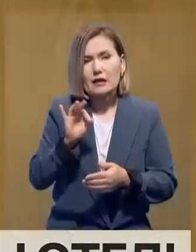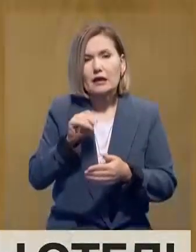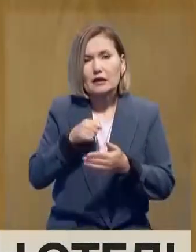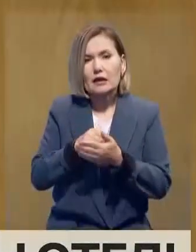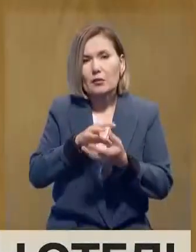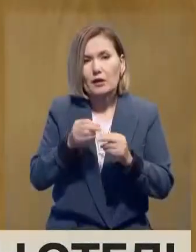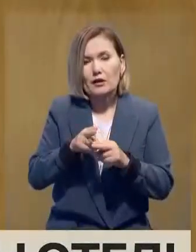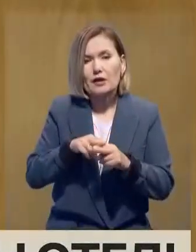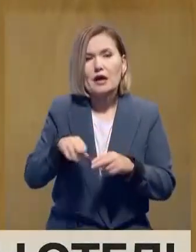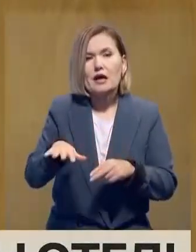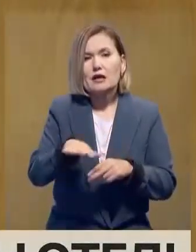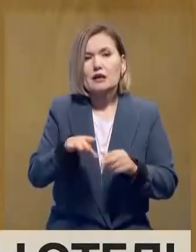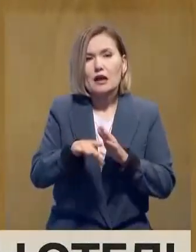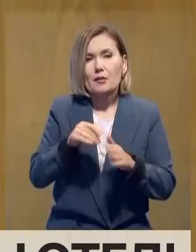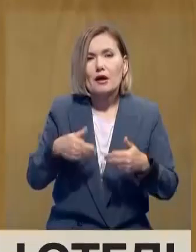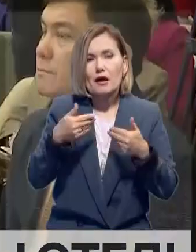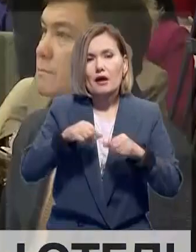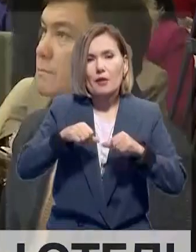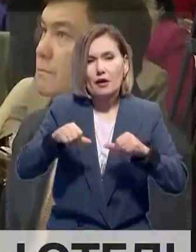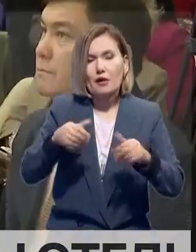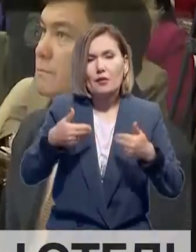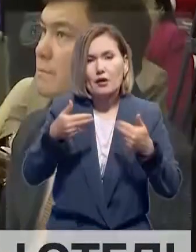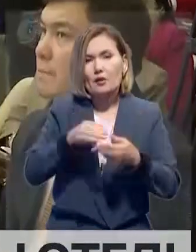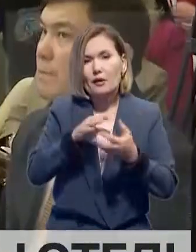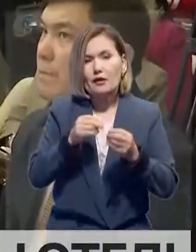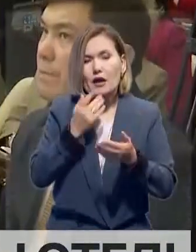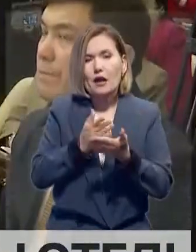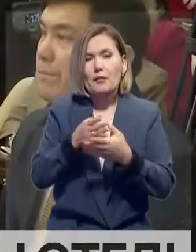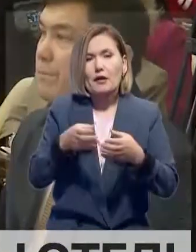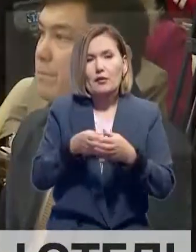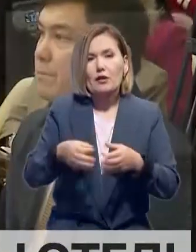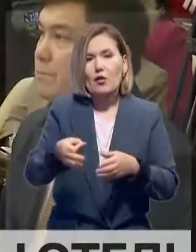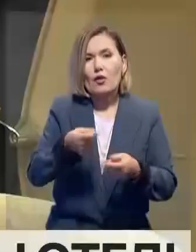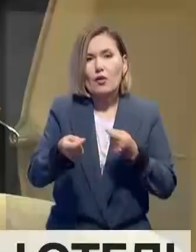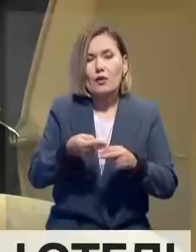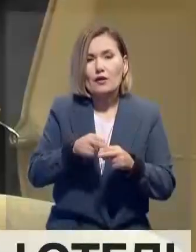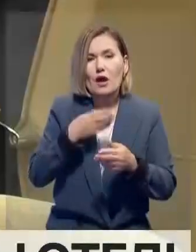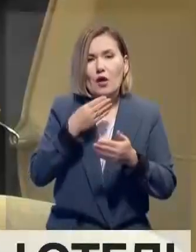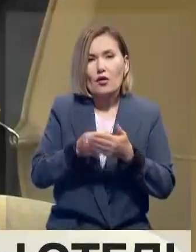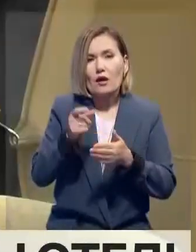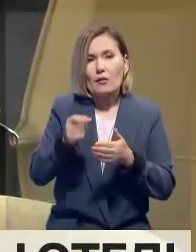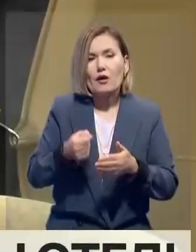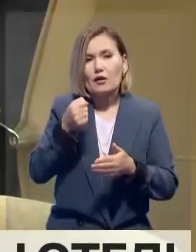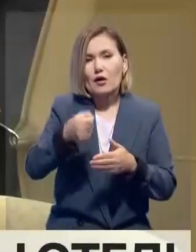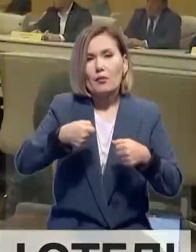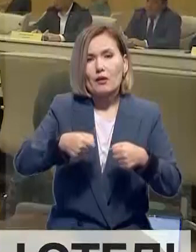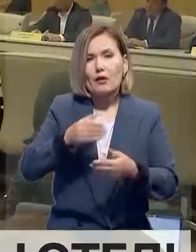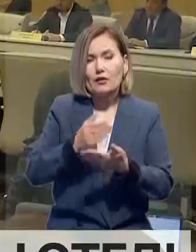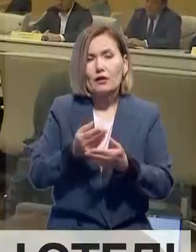ұсынылса, аумақтық сайлау комиссиясы ұсыну мерзімін ұзарта алады. Саяси партиялар мен облыс әкімі өз кандидатын ұсынуға құқылы. Өзін